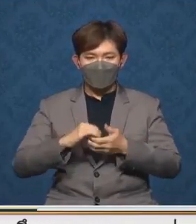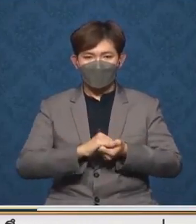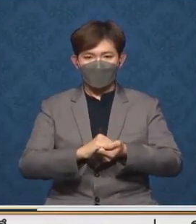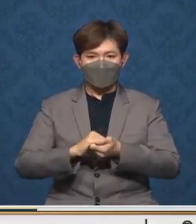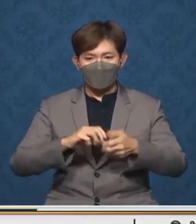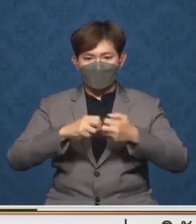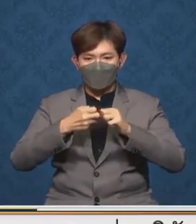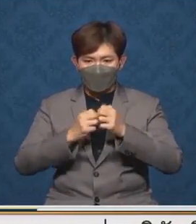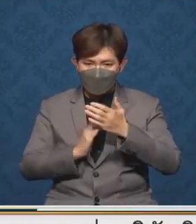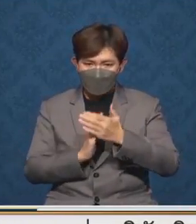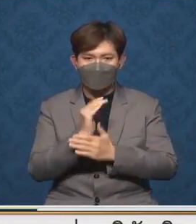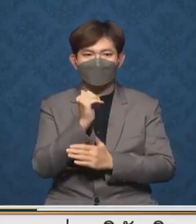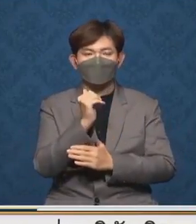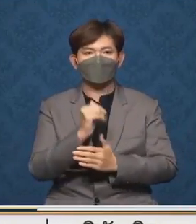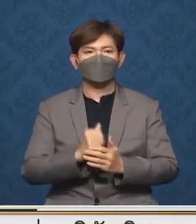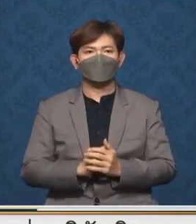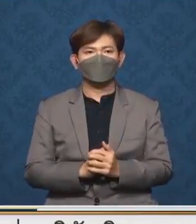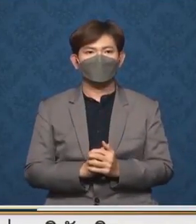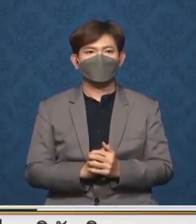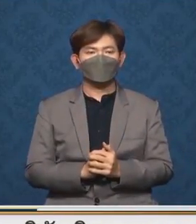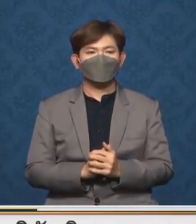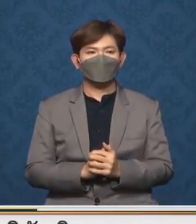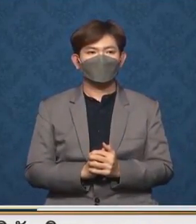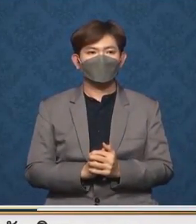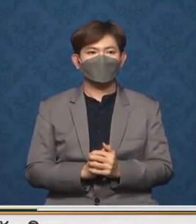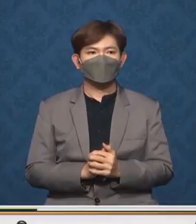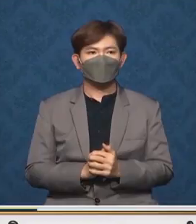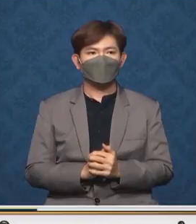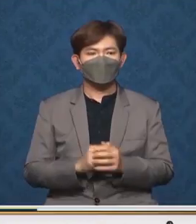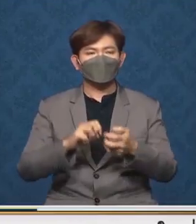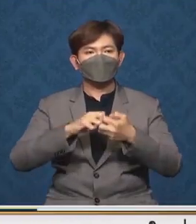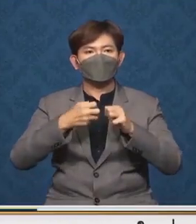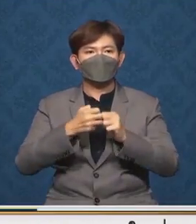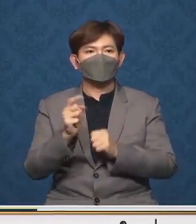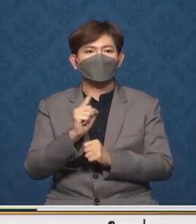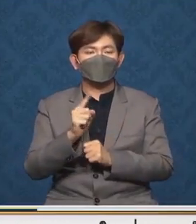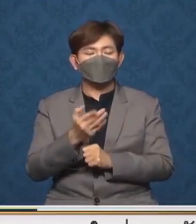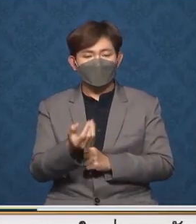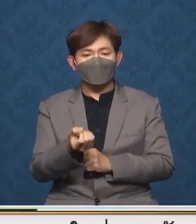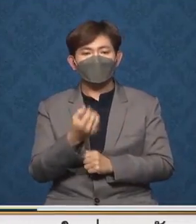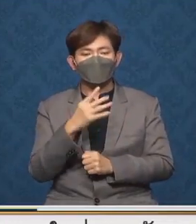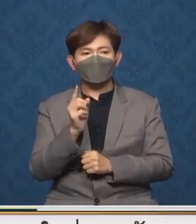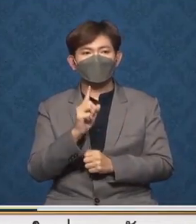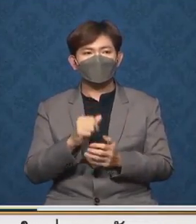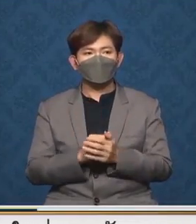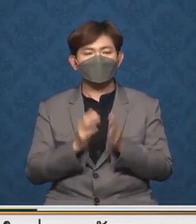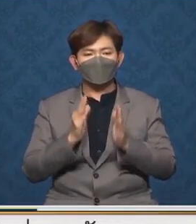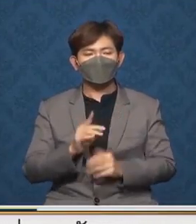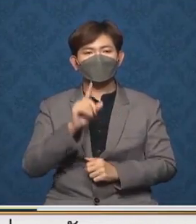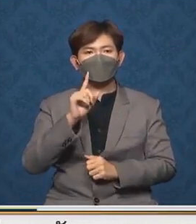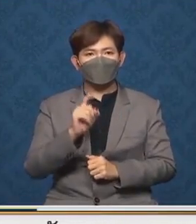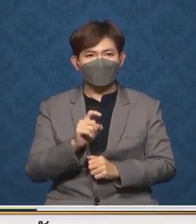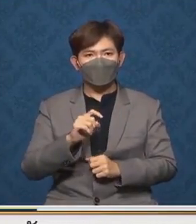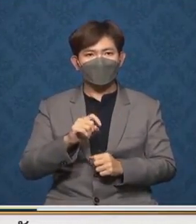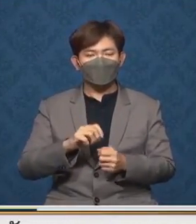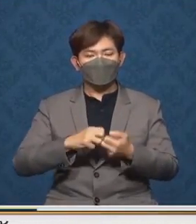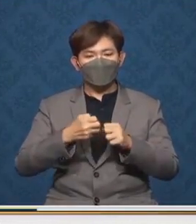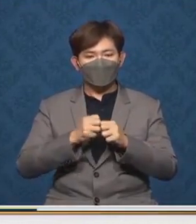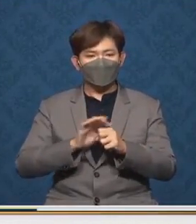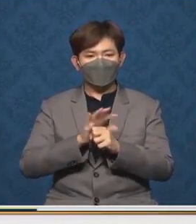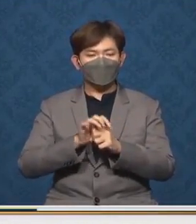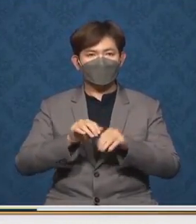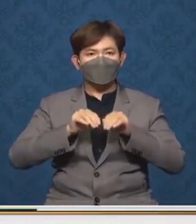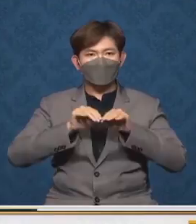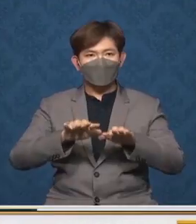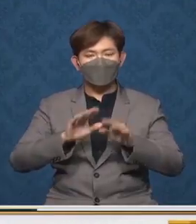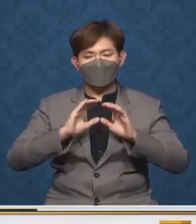วิกฤตในครั้งนี้ไปพร้อมๆกันต่อข้อกล่าวหาที่ท่านกล่าวว่าการมีคนตายเพราะโรคระบาดโควิดเท่